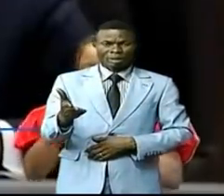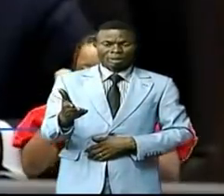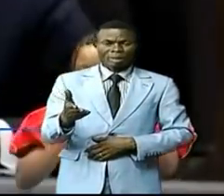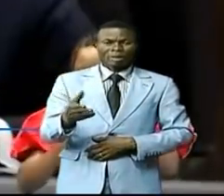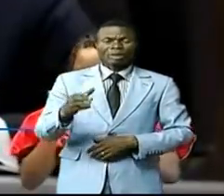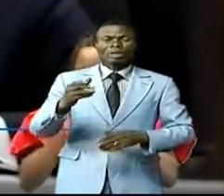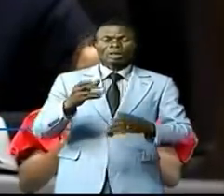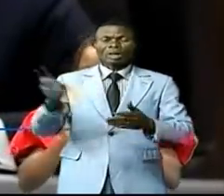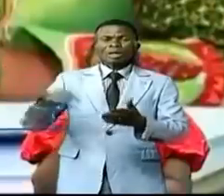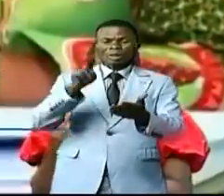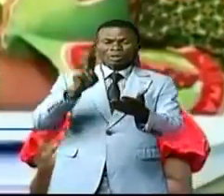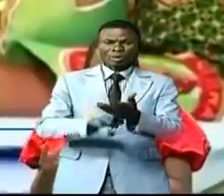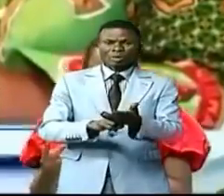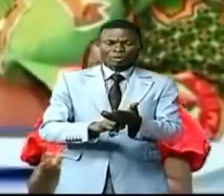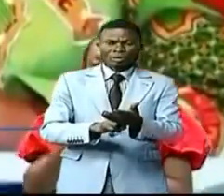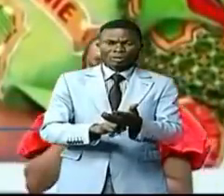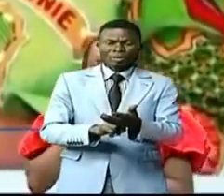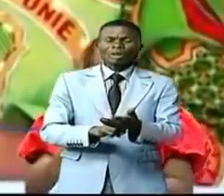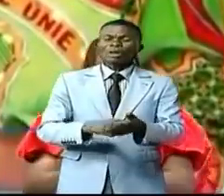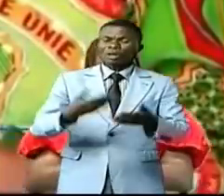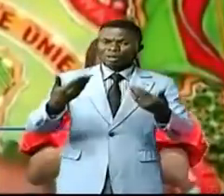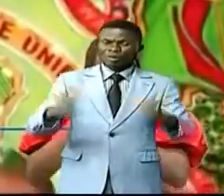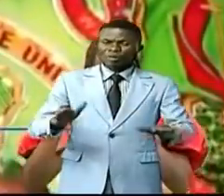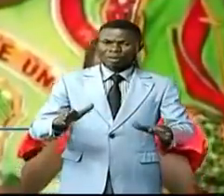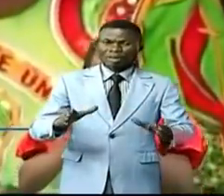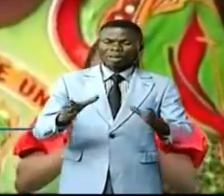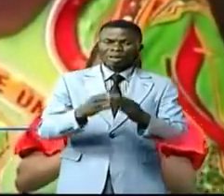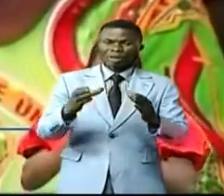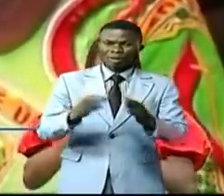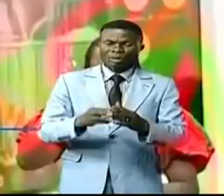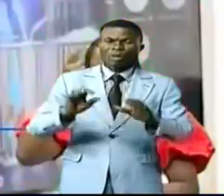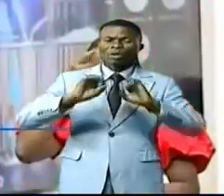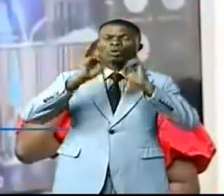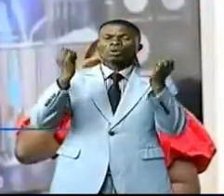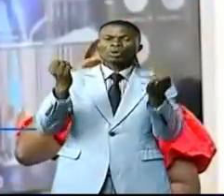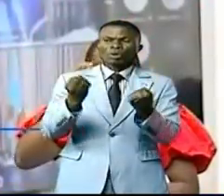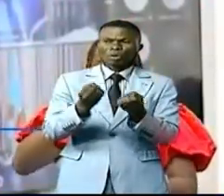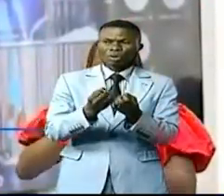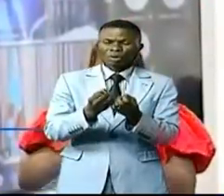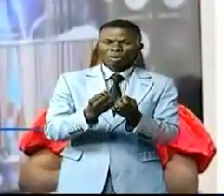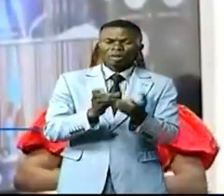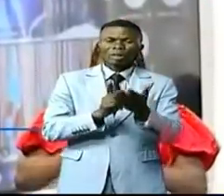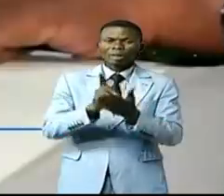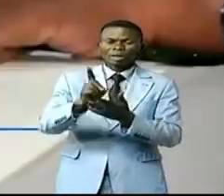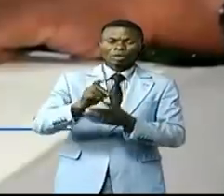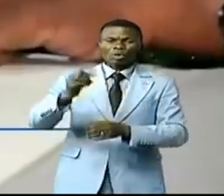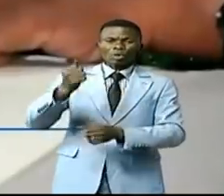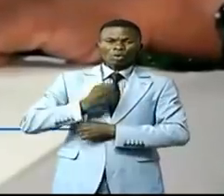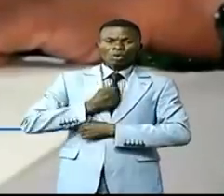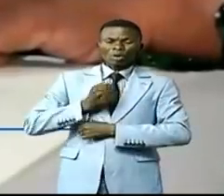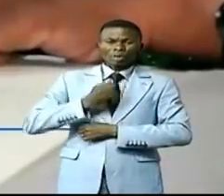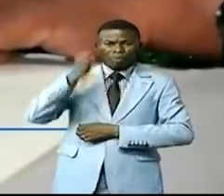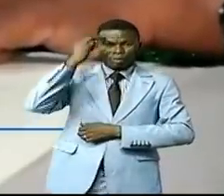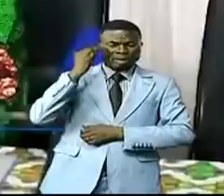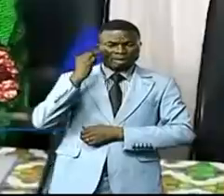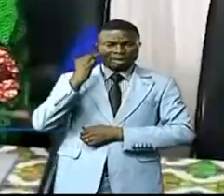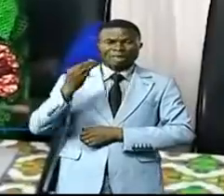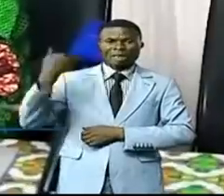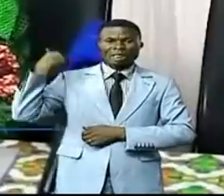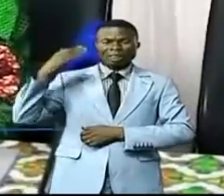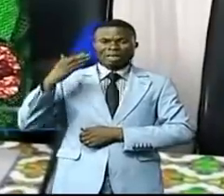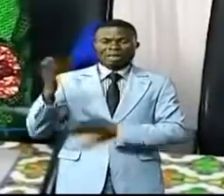recommandant la signature du contrat définitif avec AGM Ressources, une firme de droit canadien, la ministre d'État en charge du